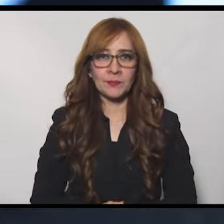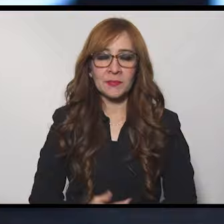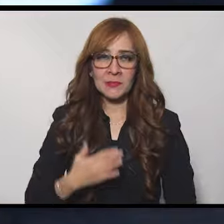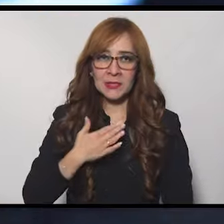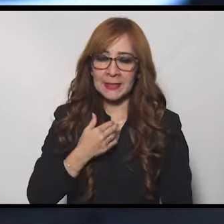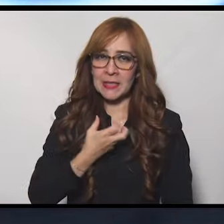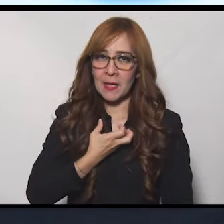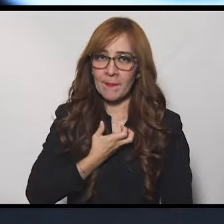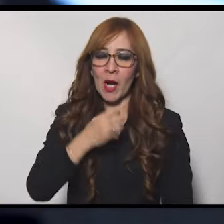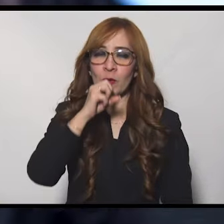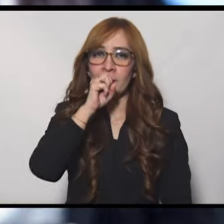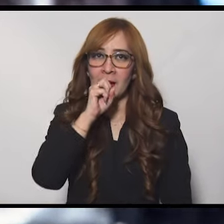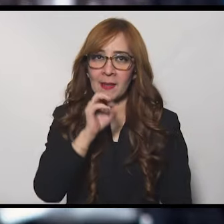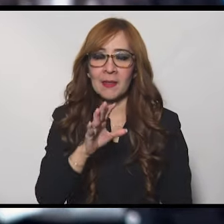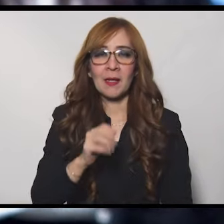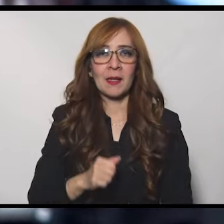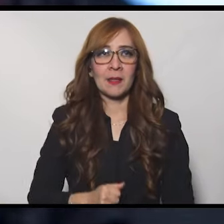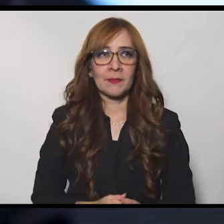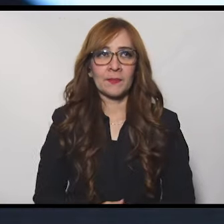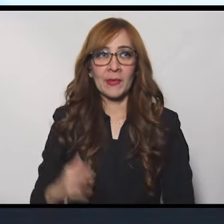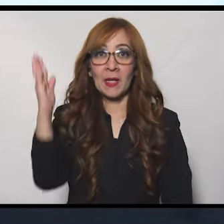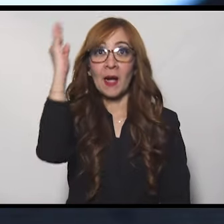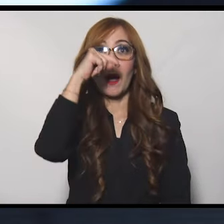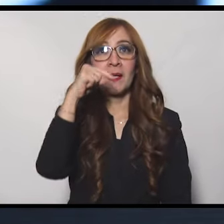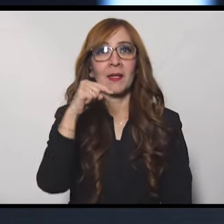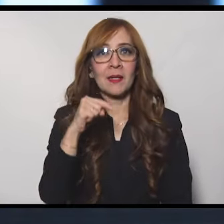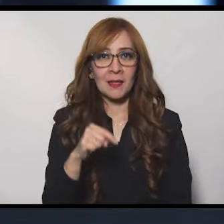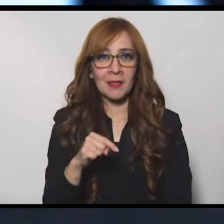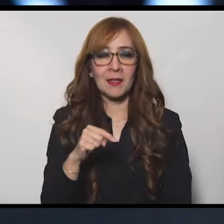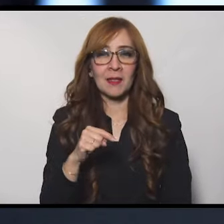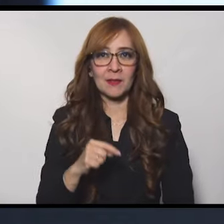Saya ingin mengatakan hari ini